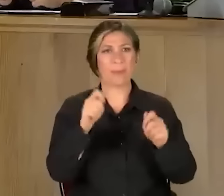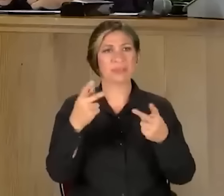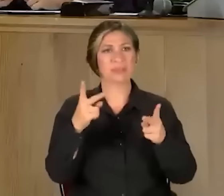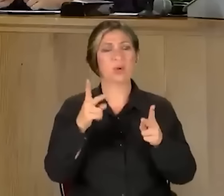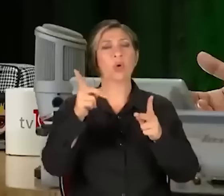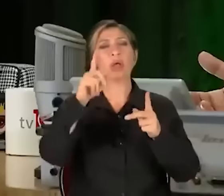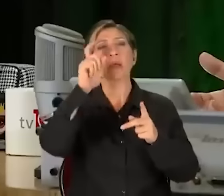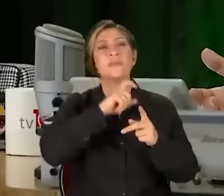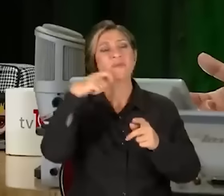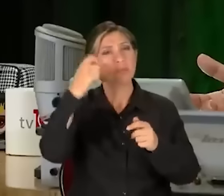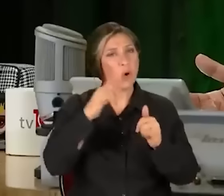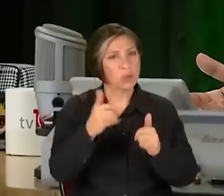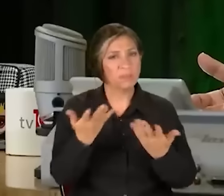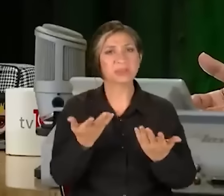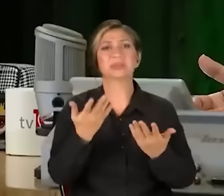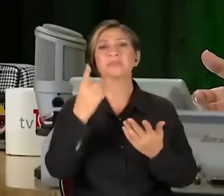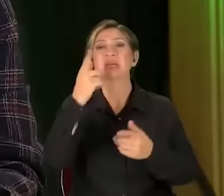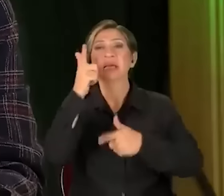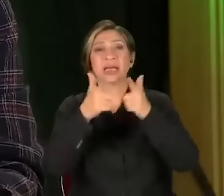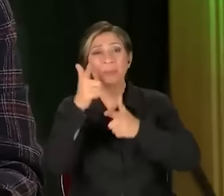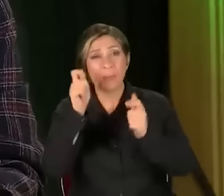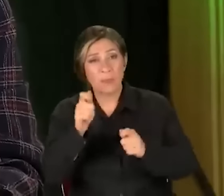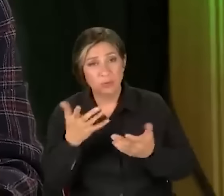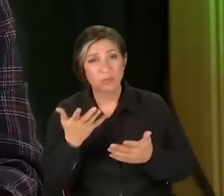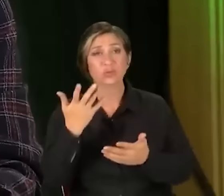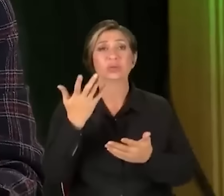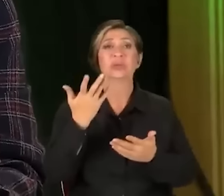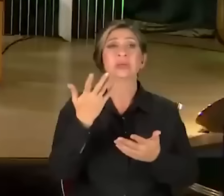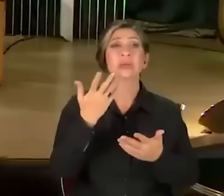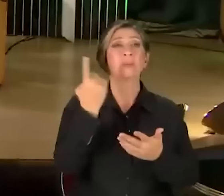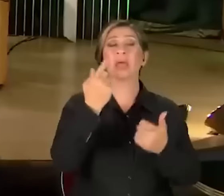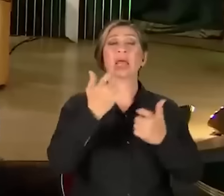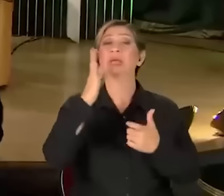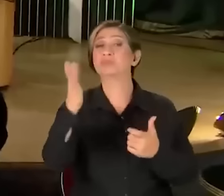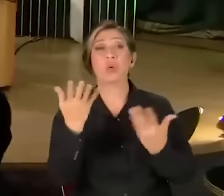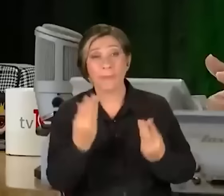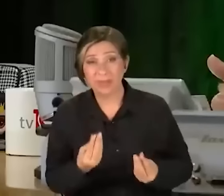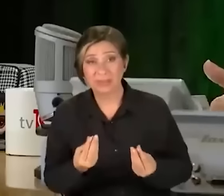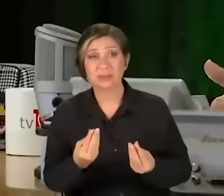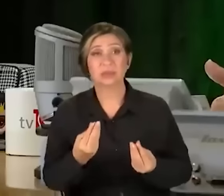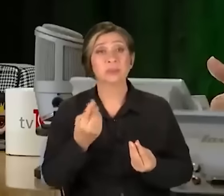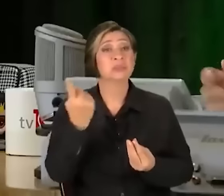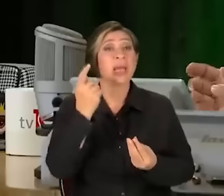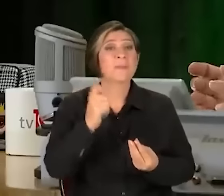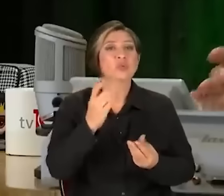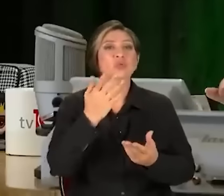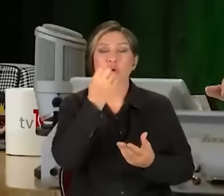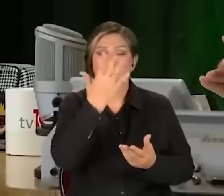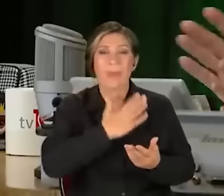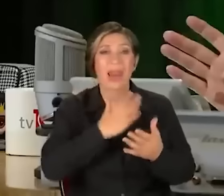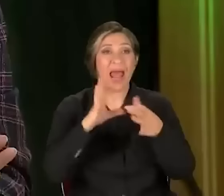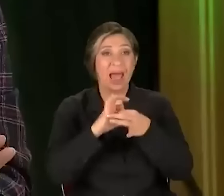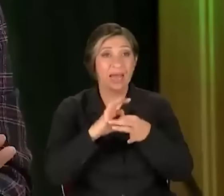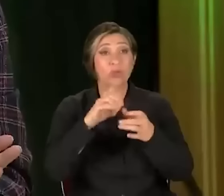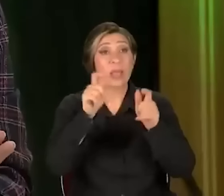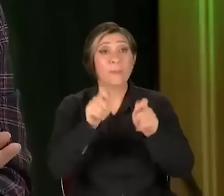Onunla beraber yanlışlıkla bir filmde oynuyorsundur, bir klip çekiyorsundur, bir yere gitmişsindir. Bir şey yapıyorsundur Gülben'le ilgili ve